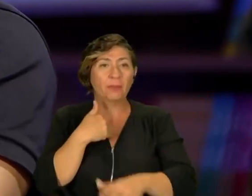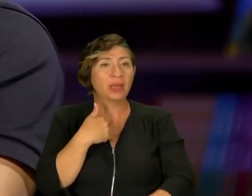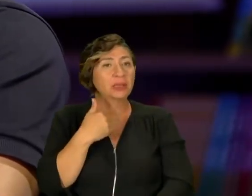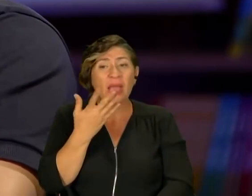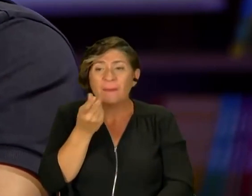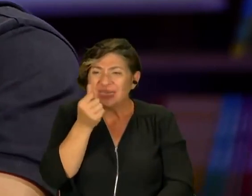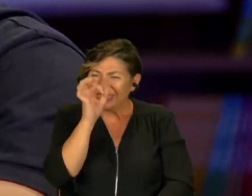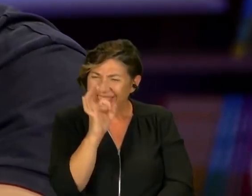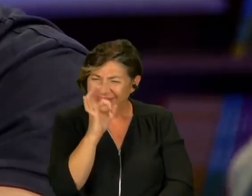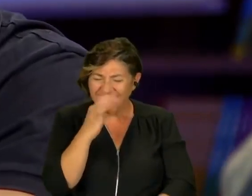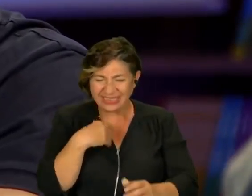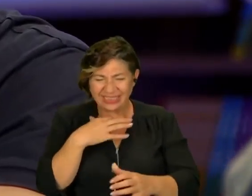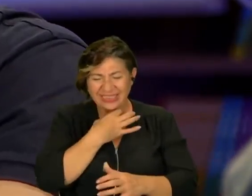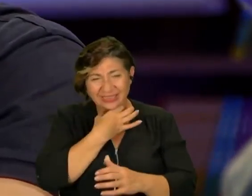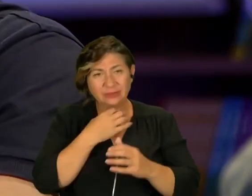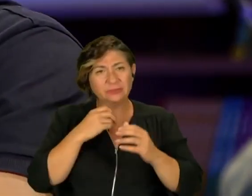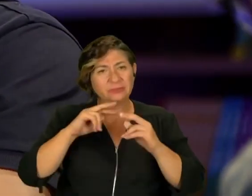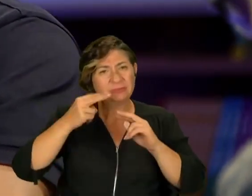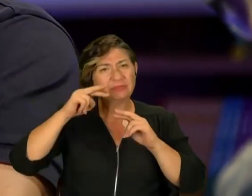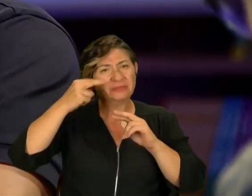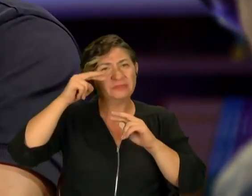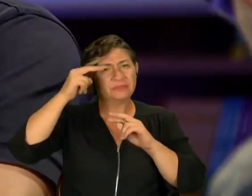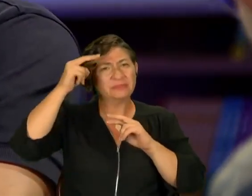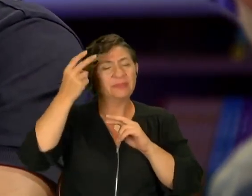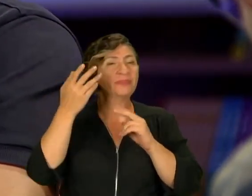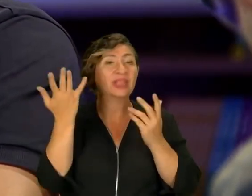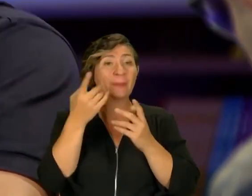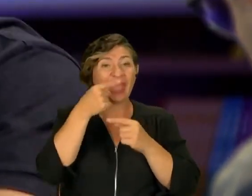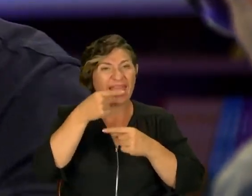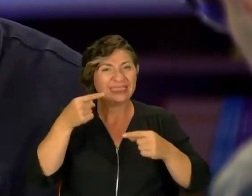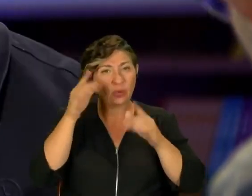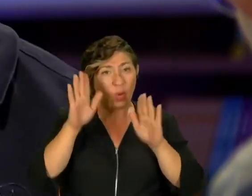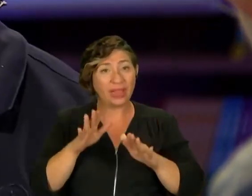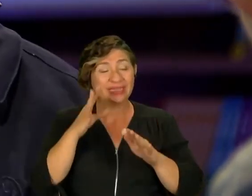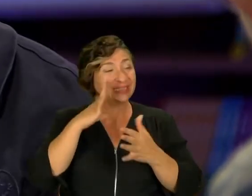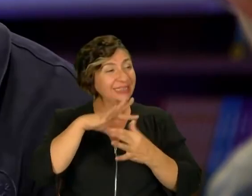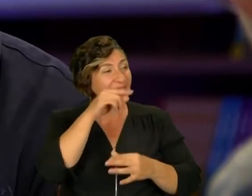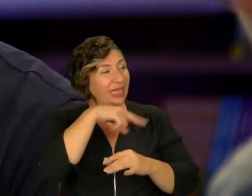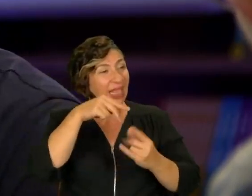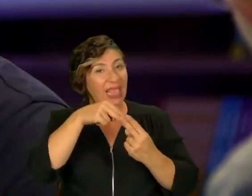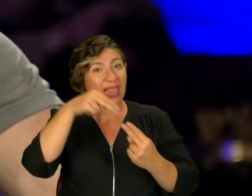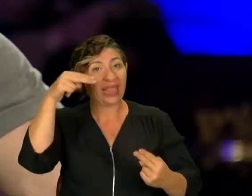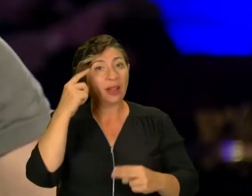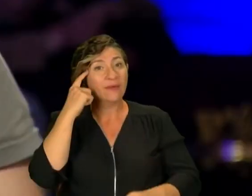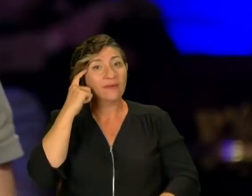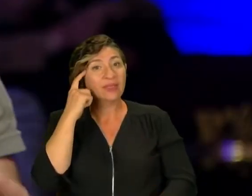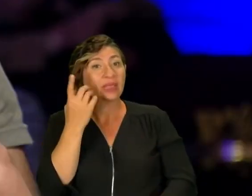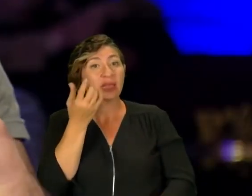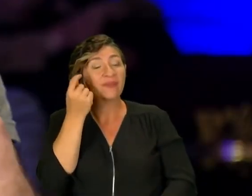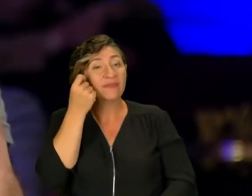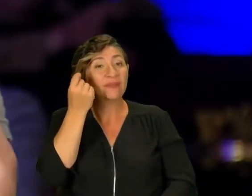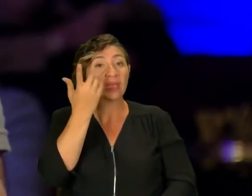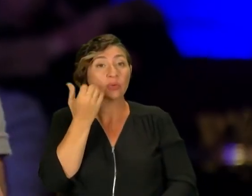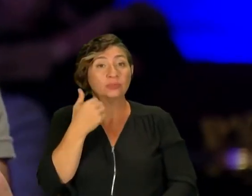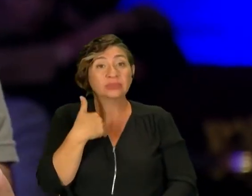de hiç yokluktan gelmiş işte ya da işte herhangi bir ayrışma yaşamış ya da bir eksiklik olan insanları zaten hikayelerine ilham buluyorum. Yani hani... Bizler